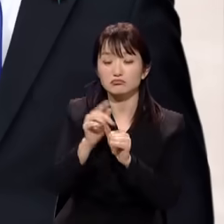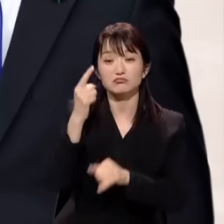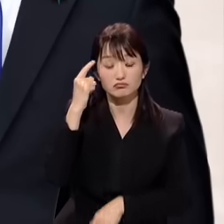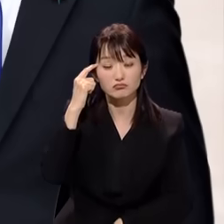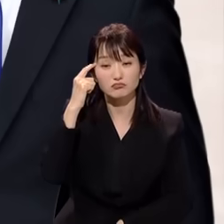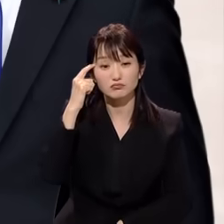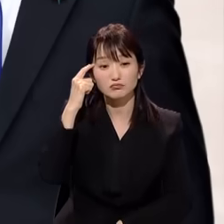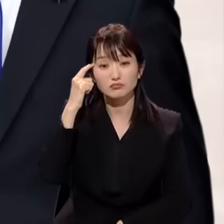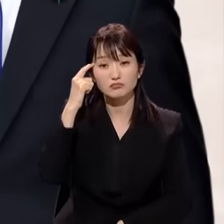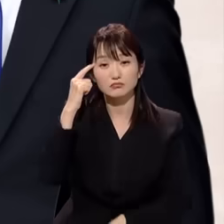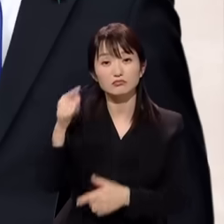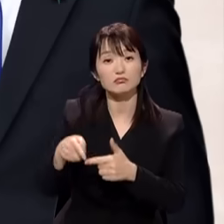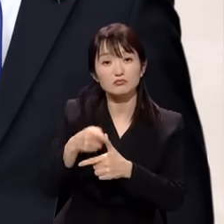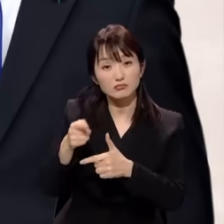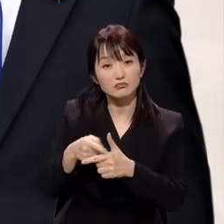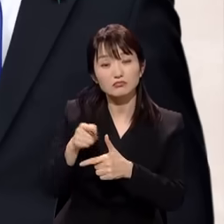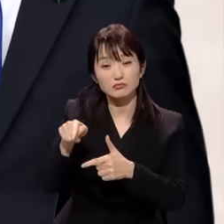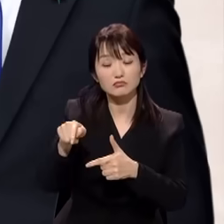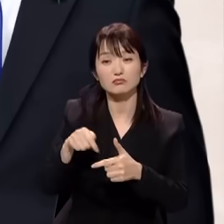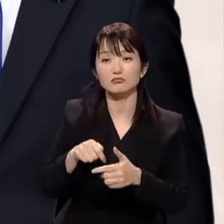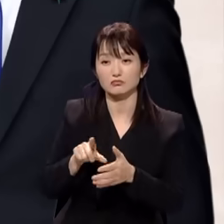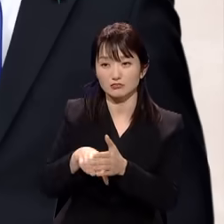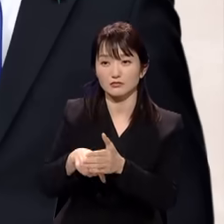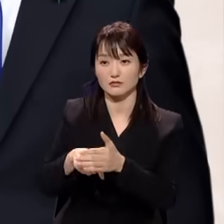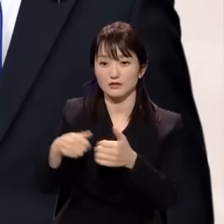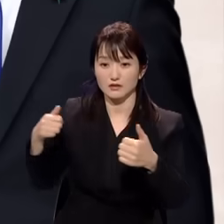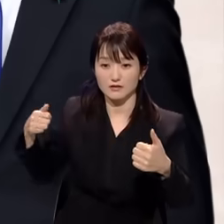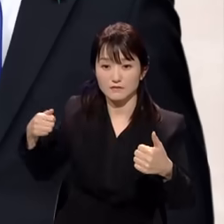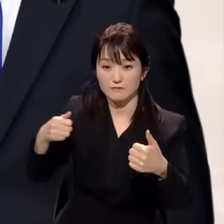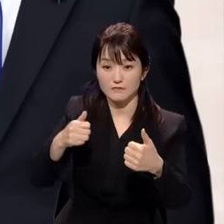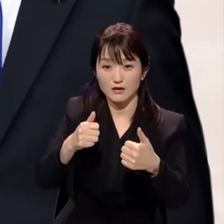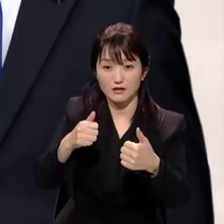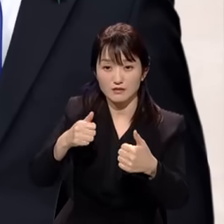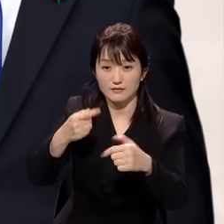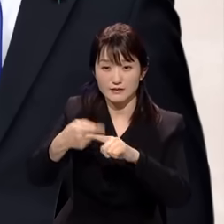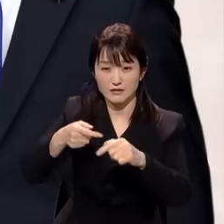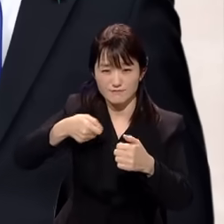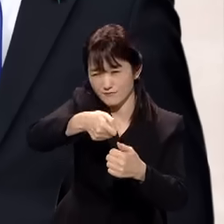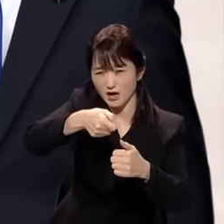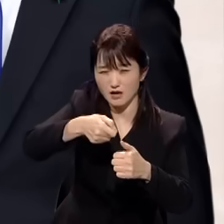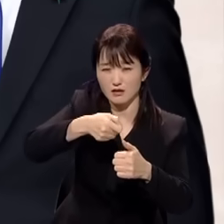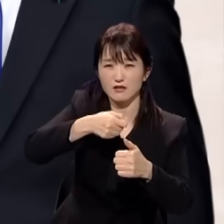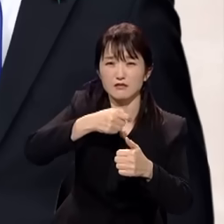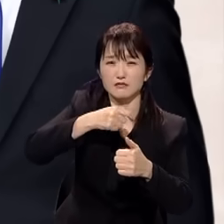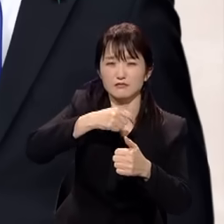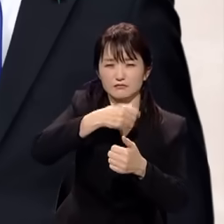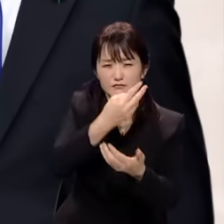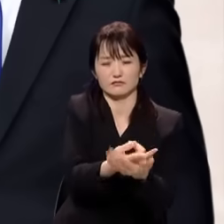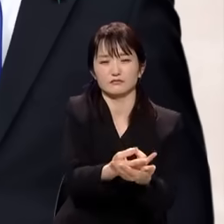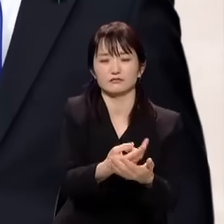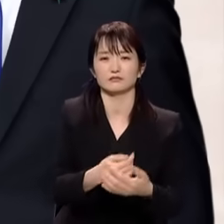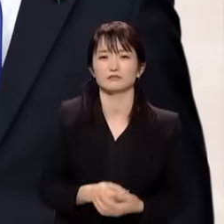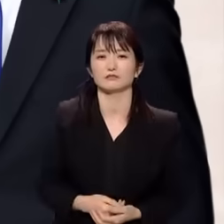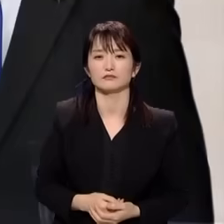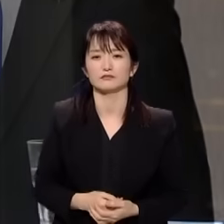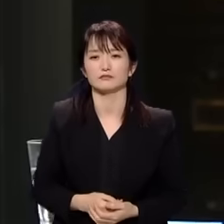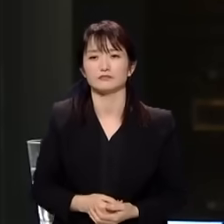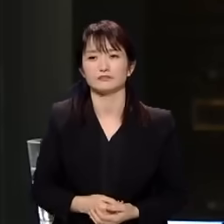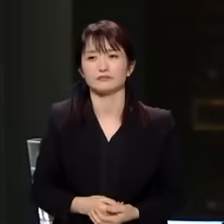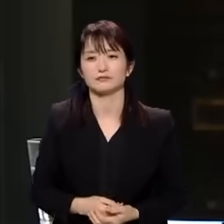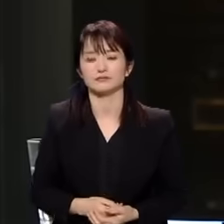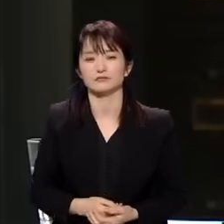때문에 좀 방심하는 틈을 타서 저렇게 좀 끔찍한 공격을 가했다고 봐야 될 것 같습니다. 그 피습 직후